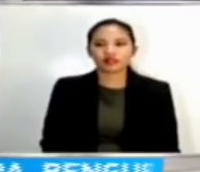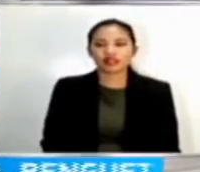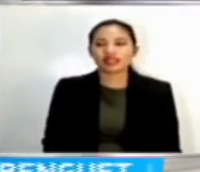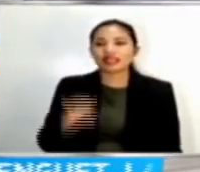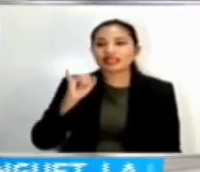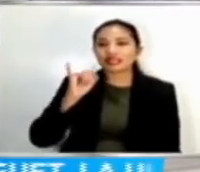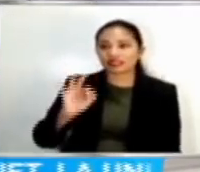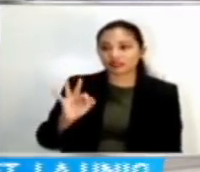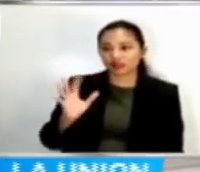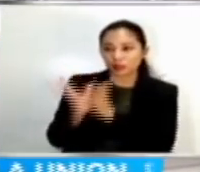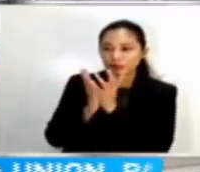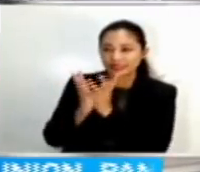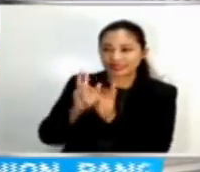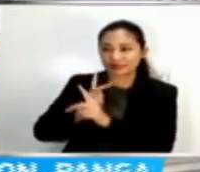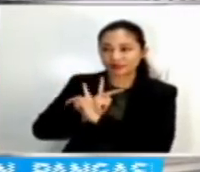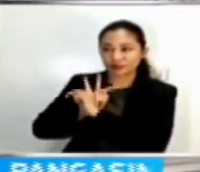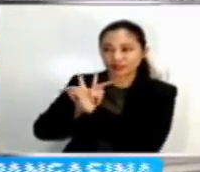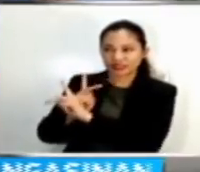year pa yan kasi